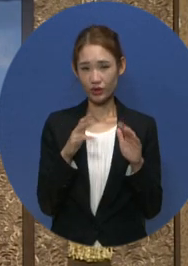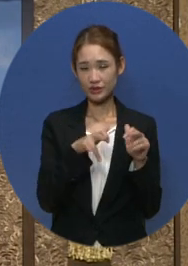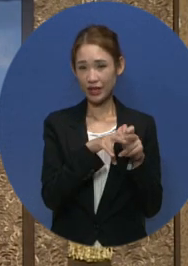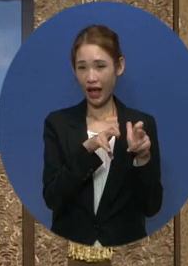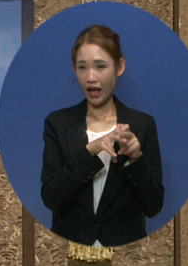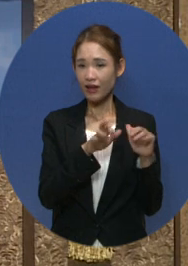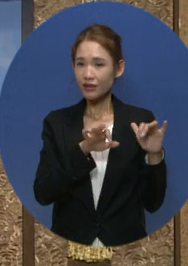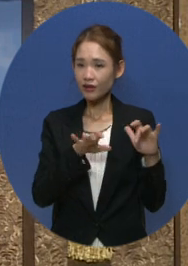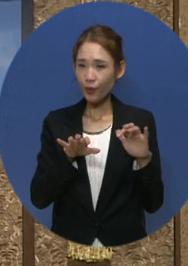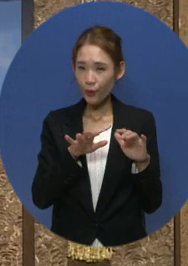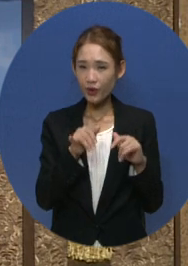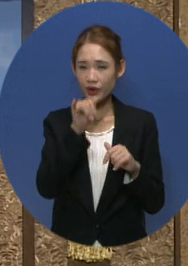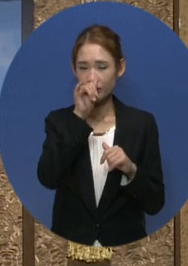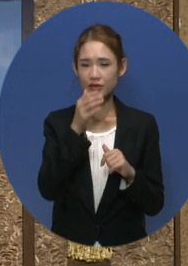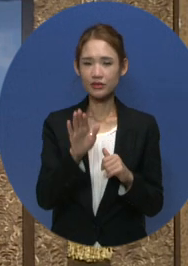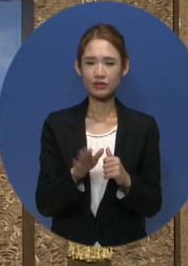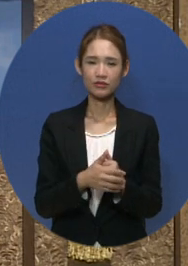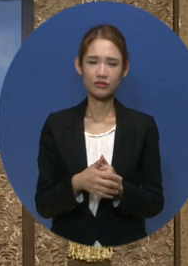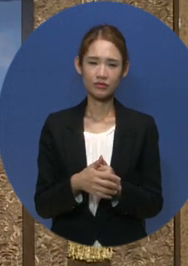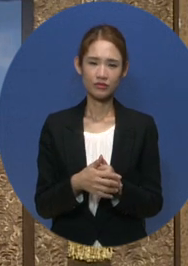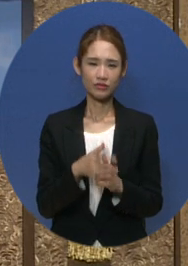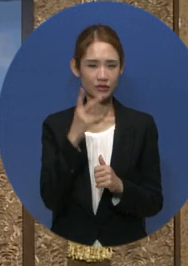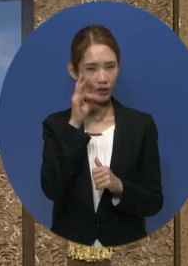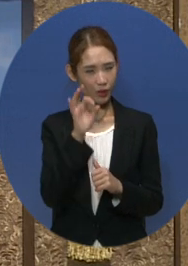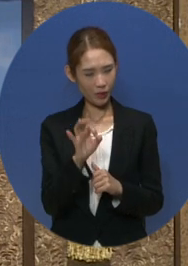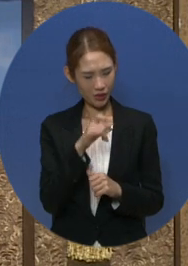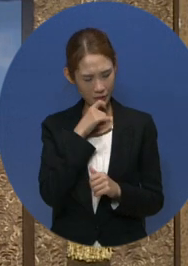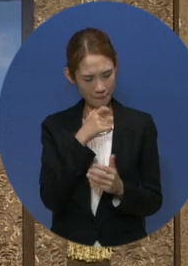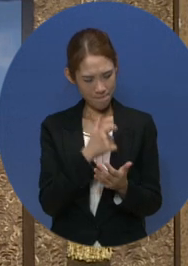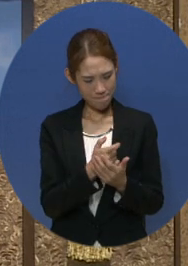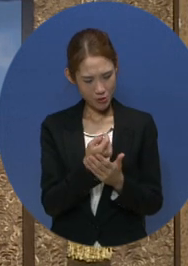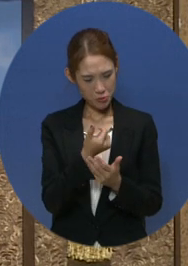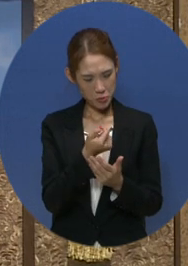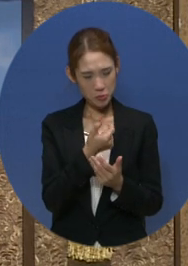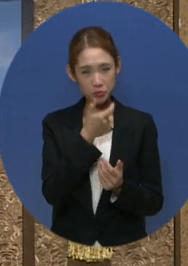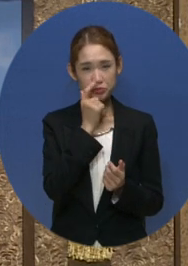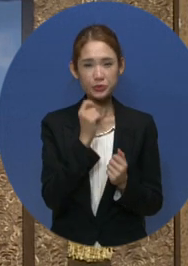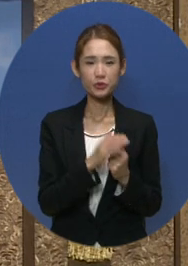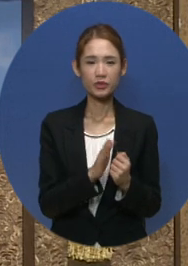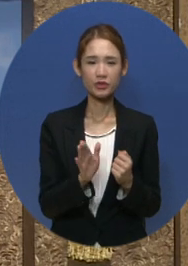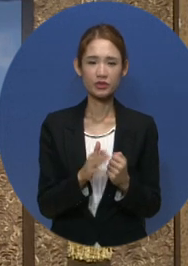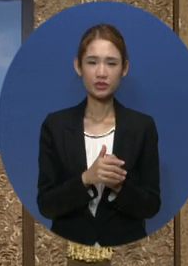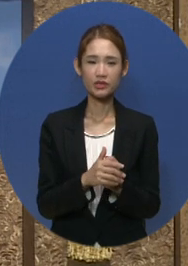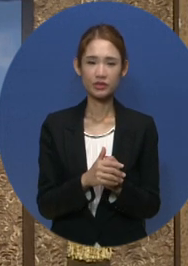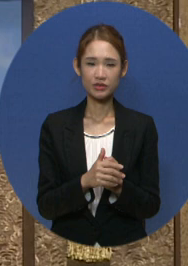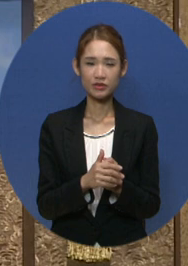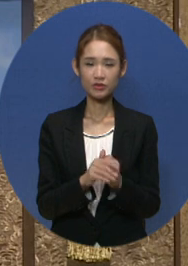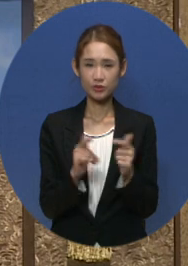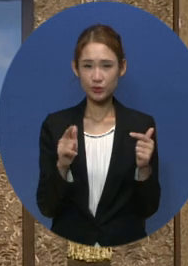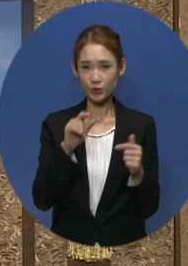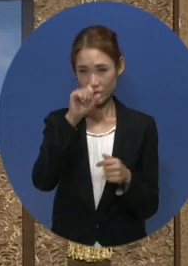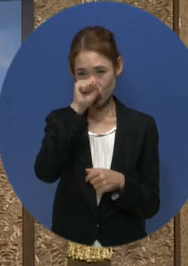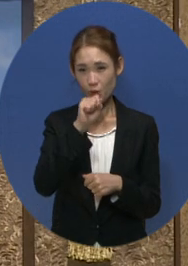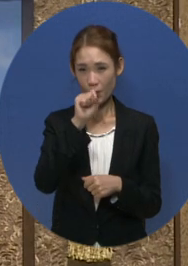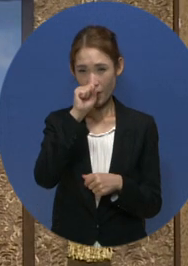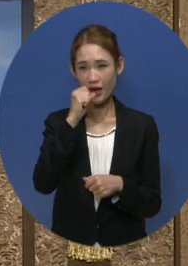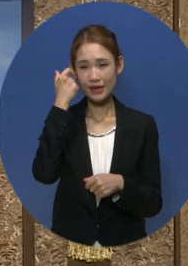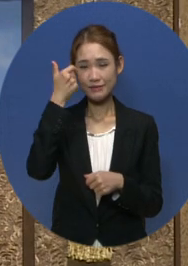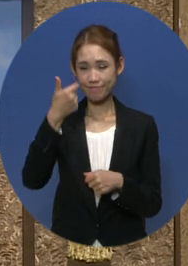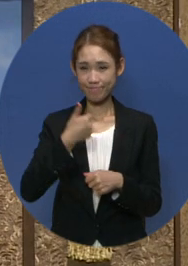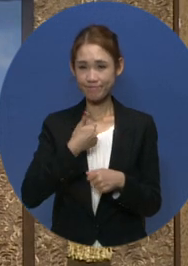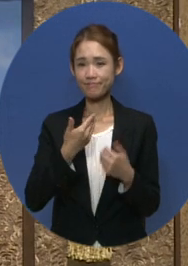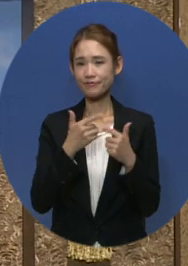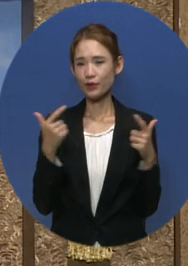연주가가 있었습니다만은 아 이렇게 보니까 조금 감동은 덜한 것 같은데 네. 그래도 또 이제 뭐 좋았다 그런